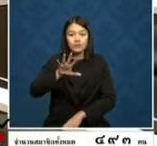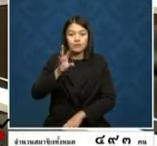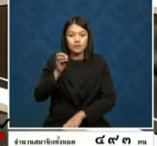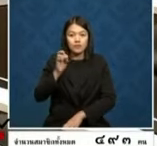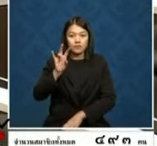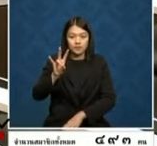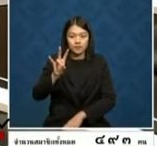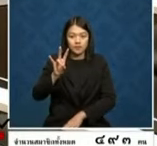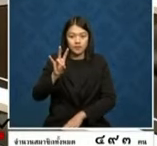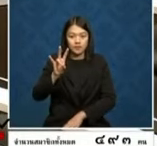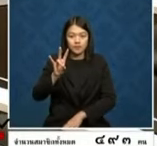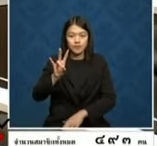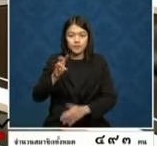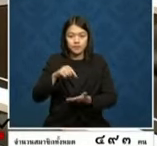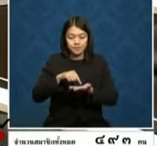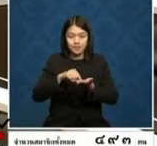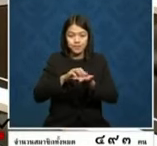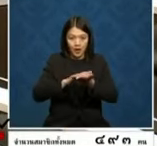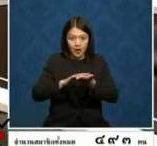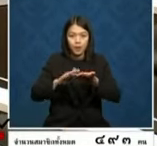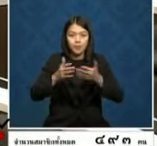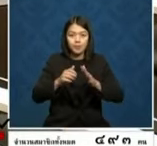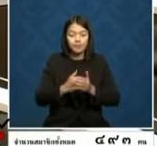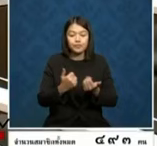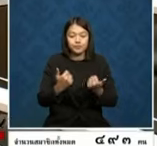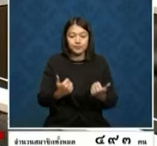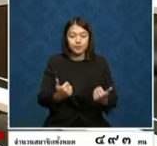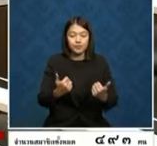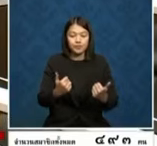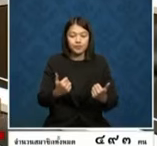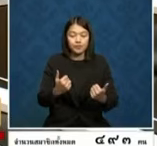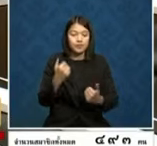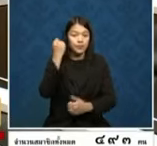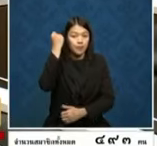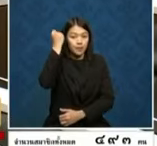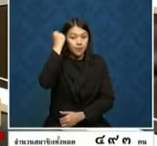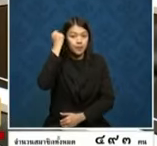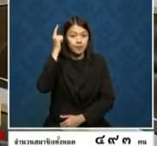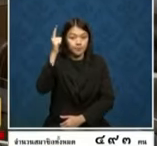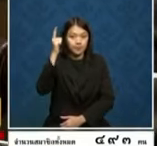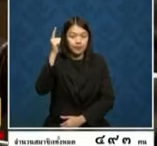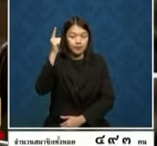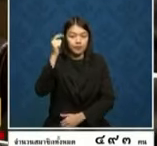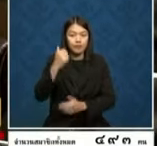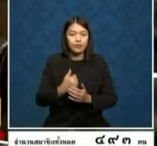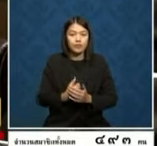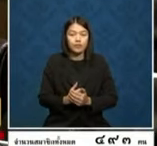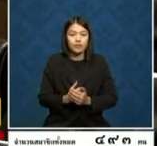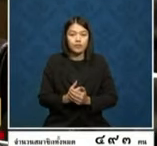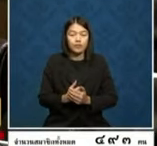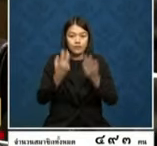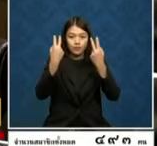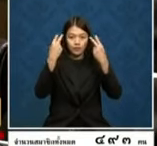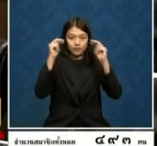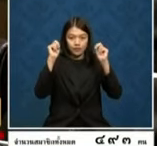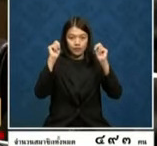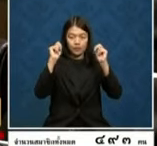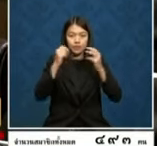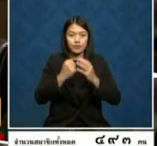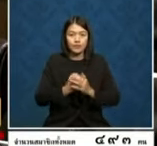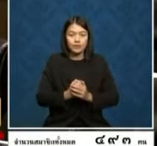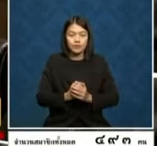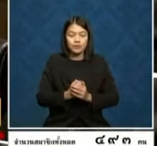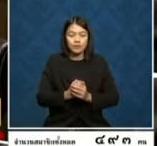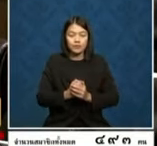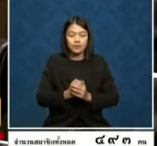2567แล้วนั้นบัดนี้นางสาวแพทองธารชินวัตรนายกรัฐมนตรี